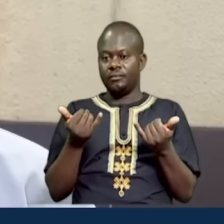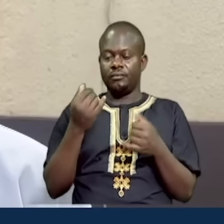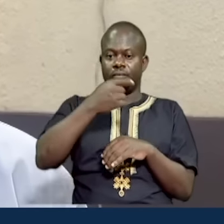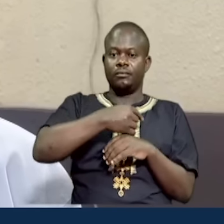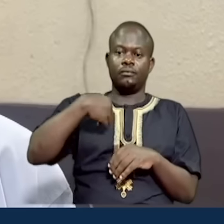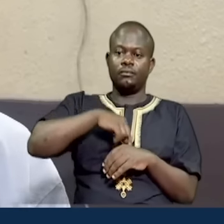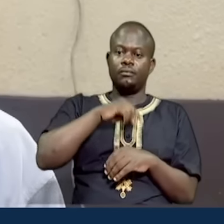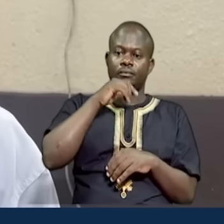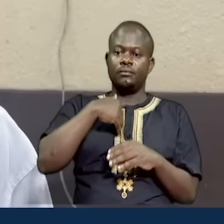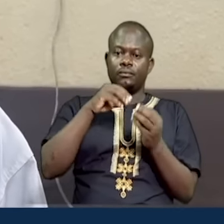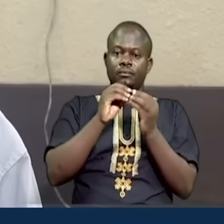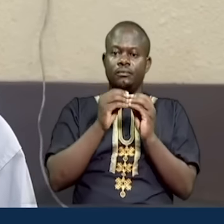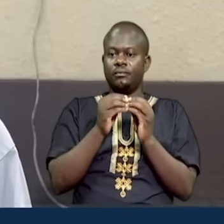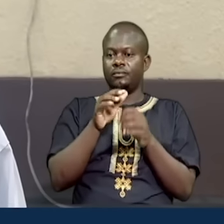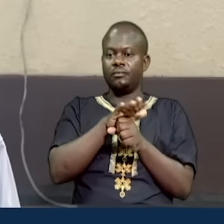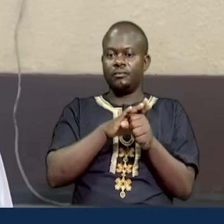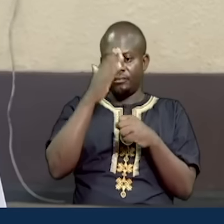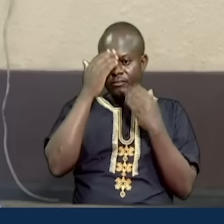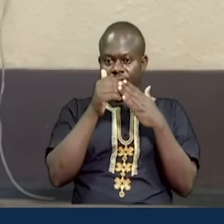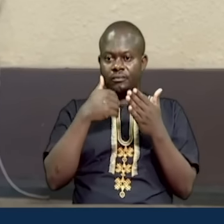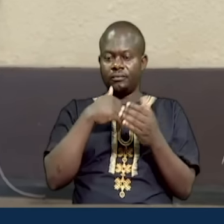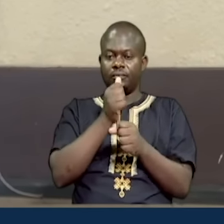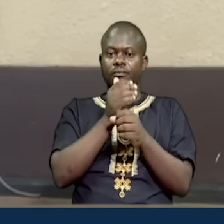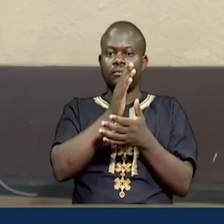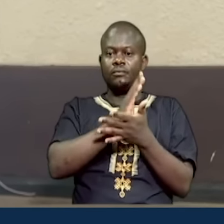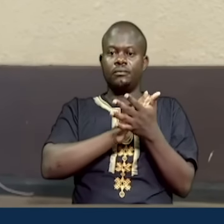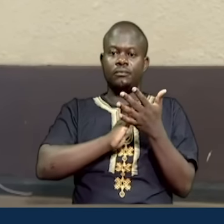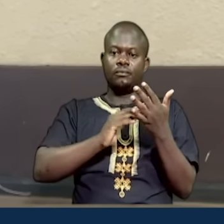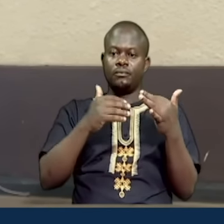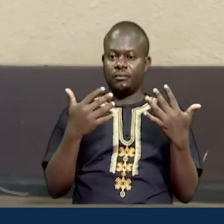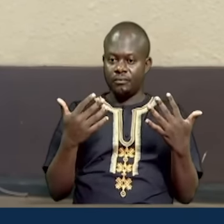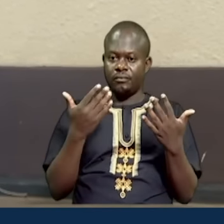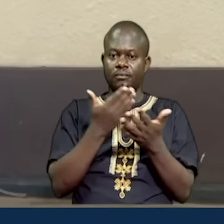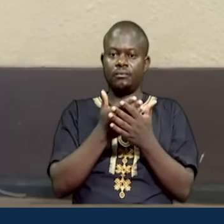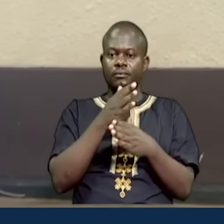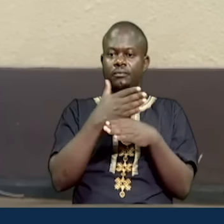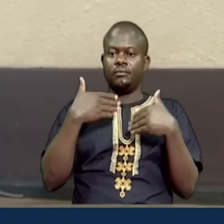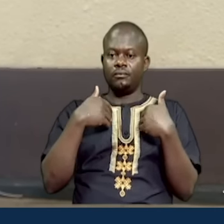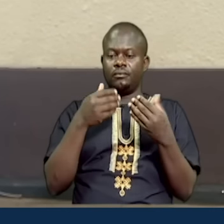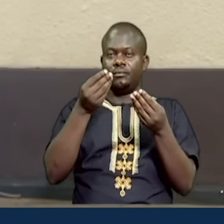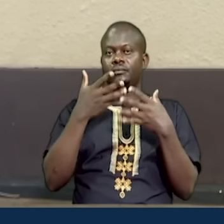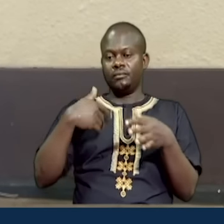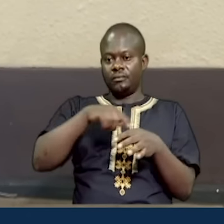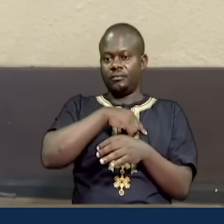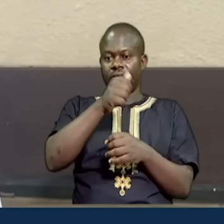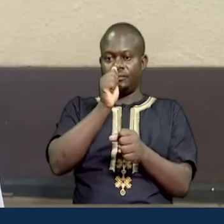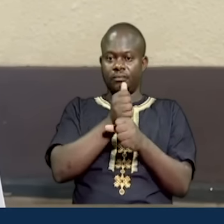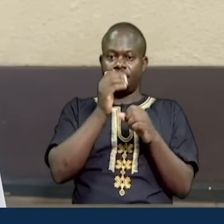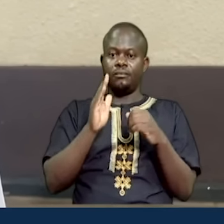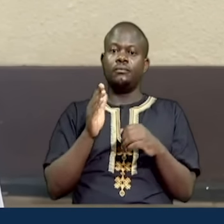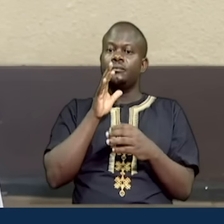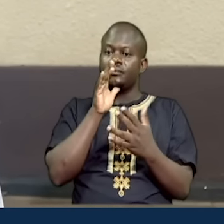ntabwo dufite umubare wuzuye kuko tuba dufite abakozi bamwe batakirimo, ariko twari twasabye Minisiteri y'ubuzima ko yaduha abo bakozi